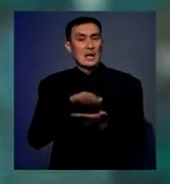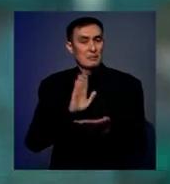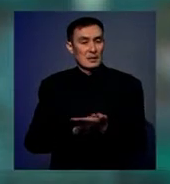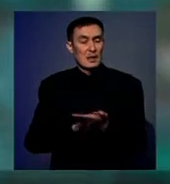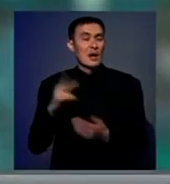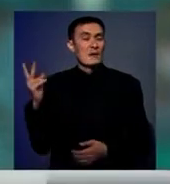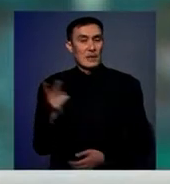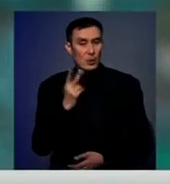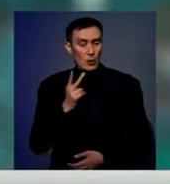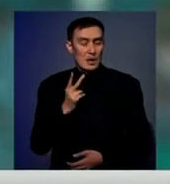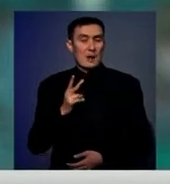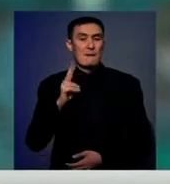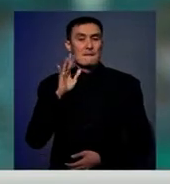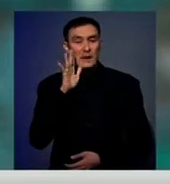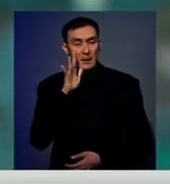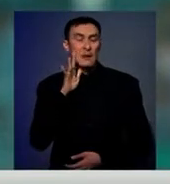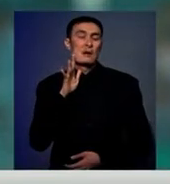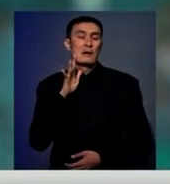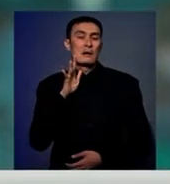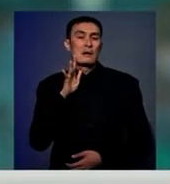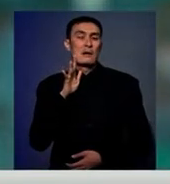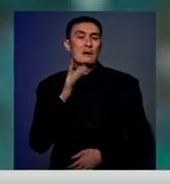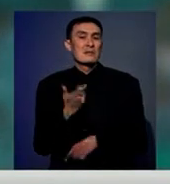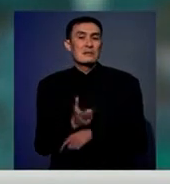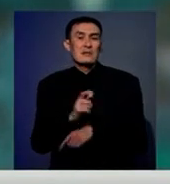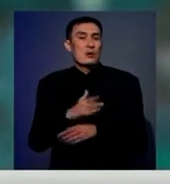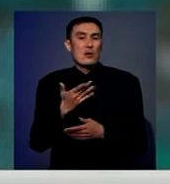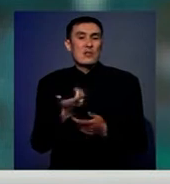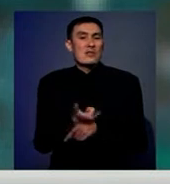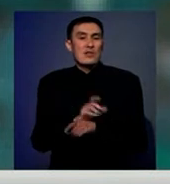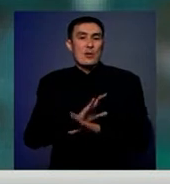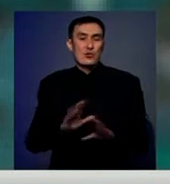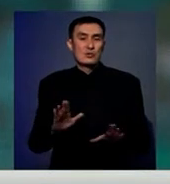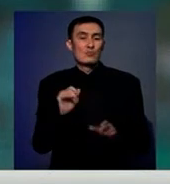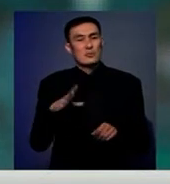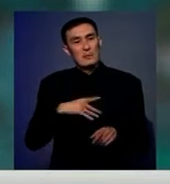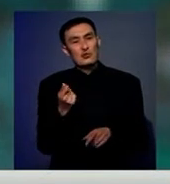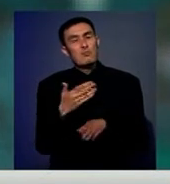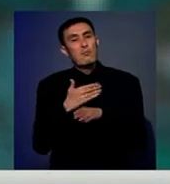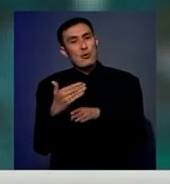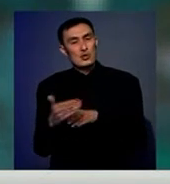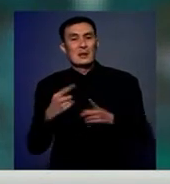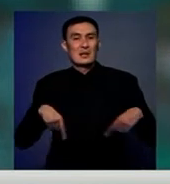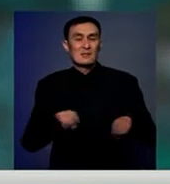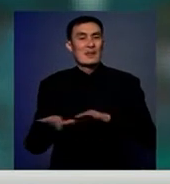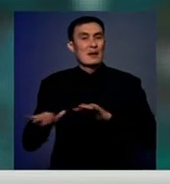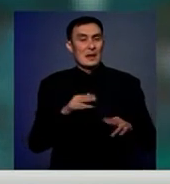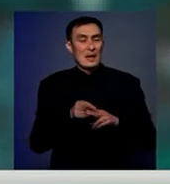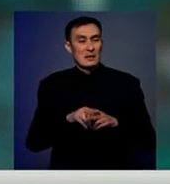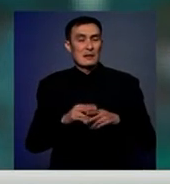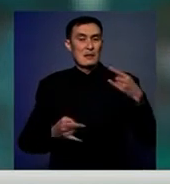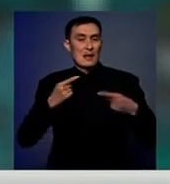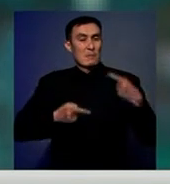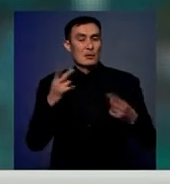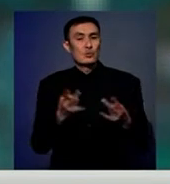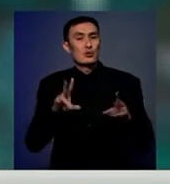Второе. Время не совсем, наверное, можно было бы чуть хуже организовать эти теледебаты, потому что